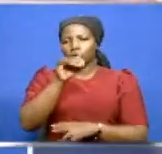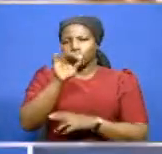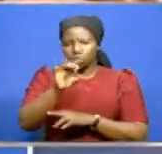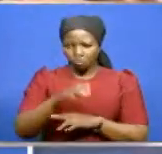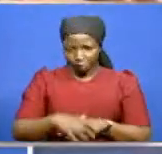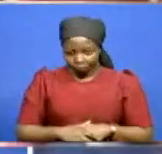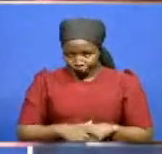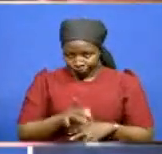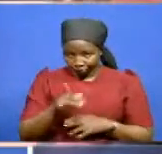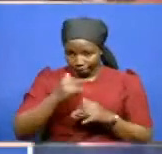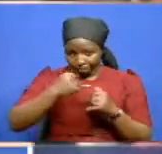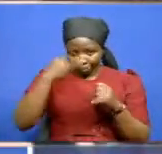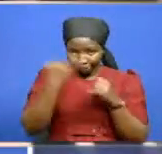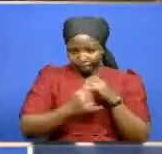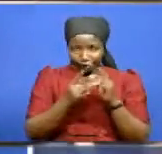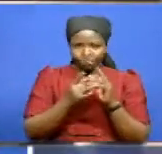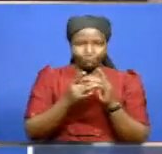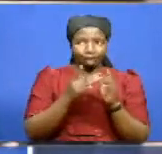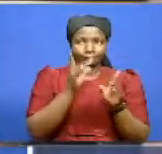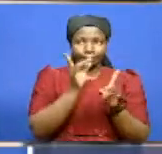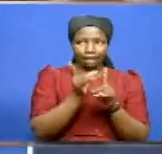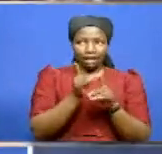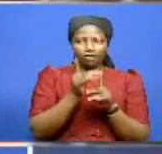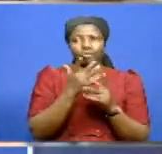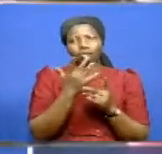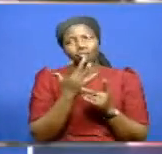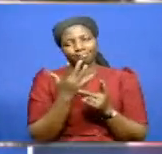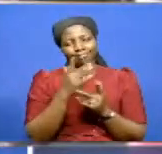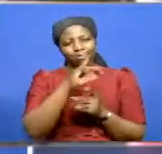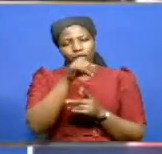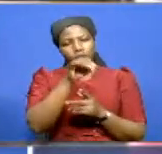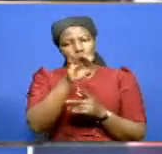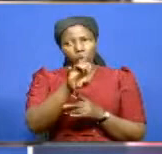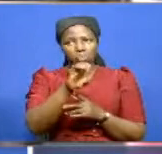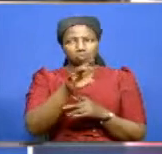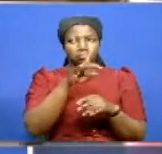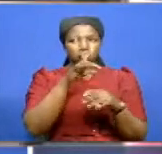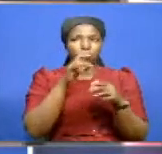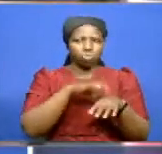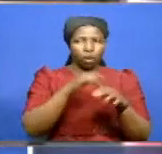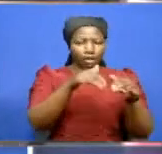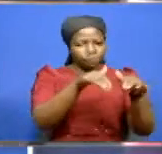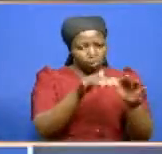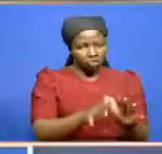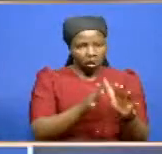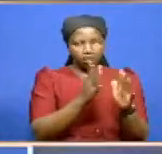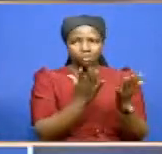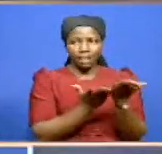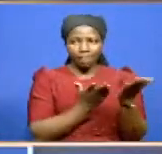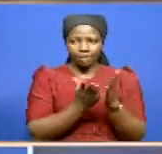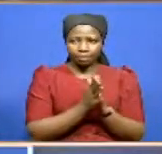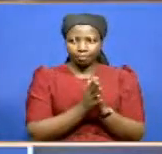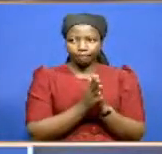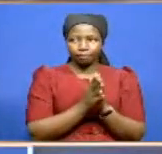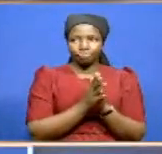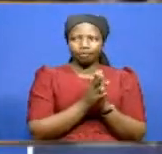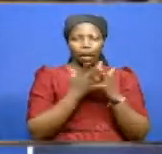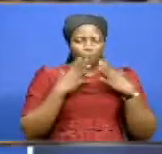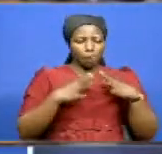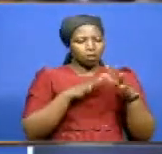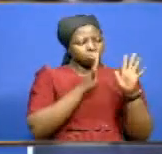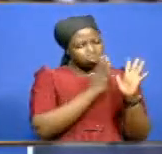Ilikuwa safari ya mwisho ya marehemu Joe Kyalo iliyosheheni sarakasi, wakazi wakijipanga kwa vikundi wakifuatilia matukio